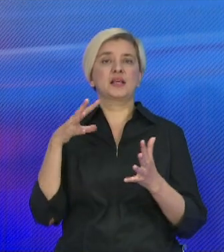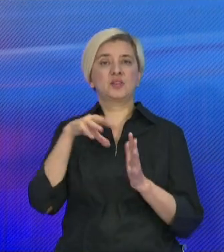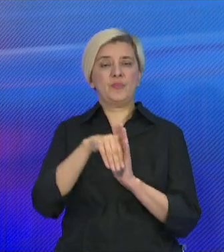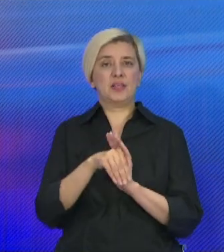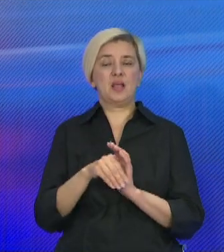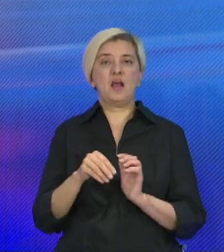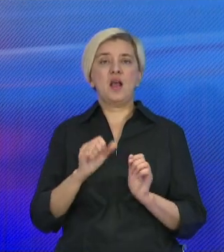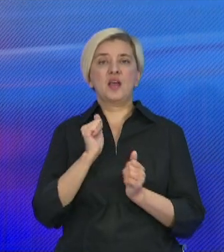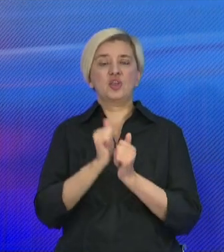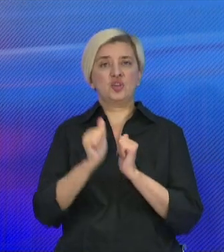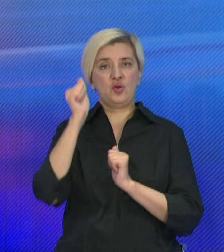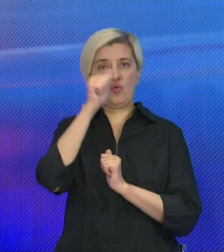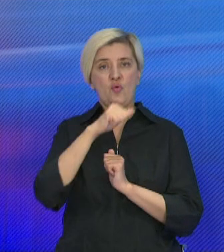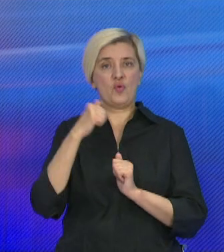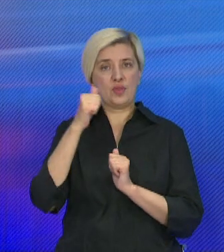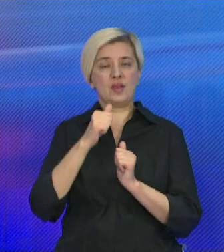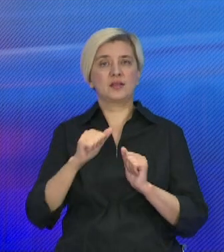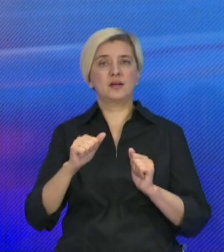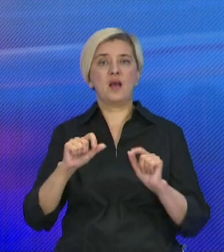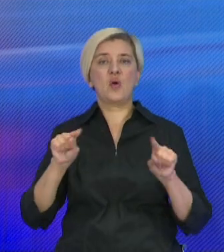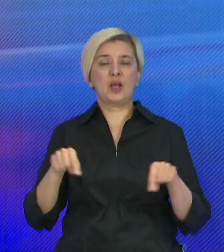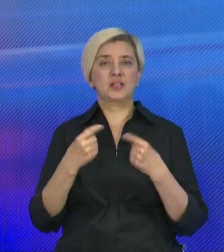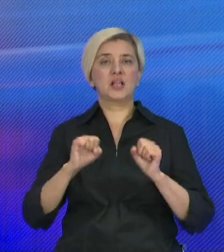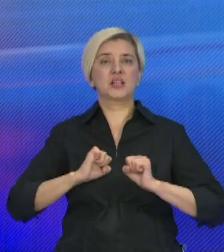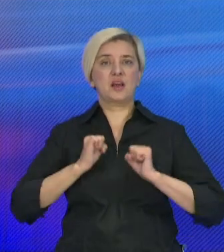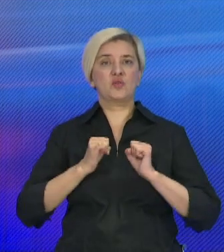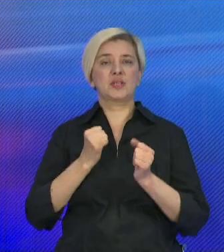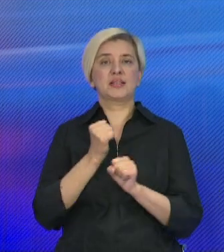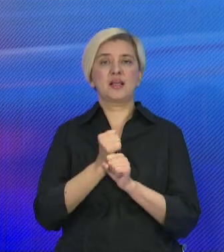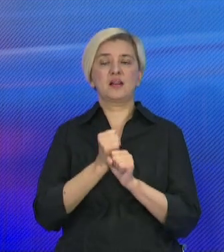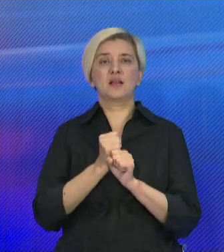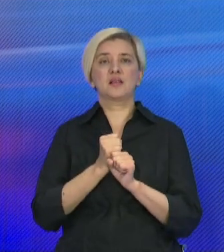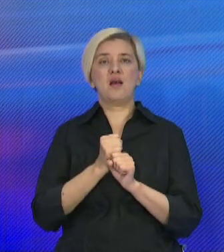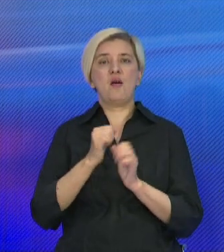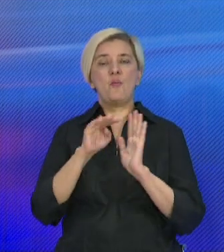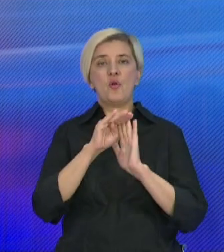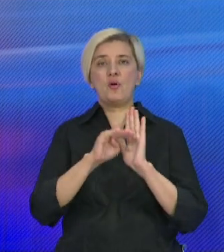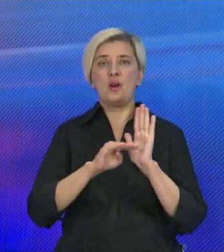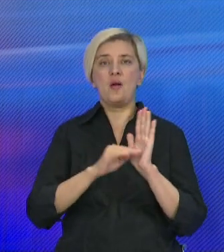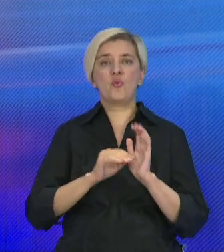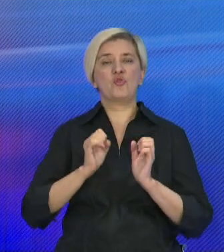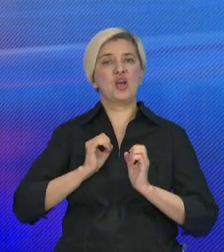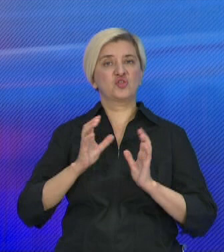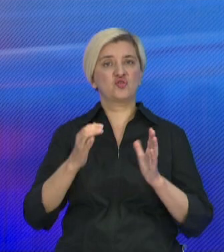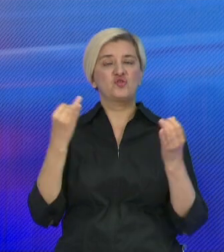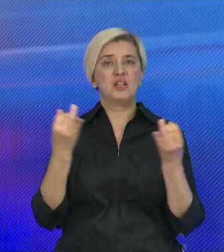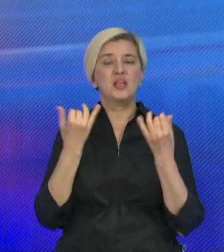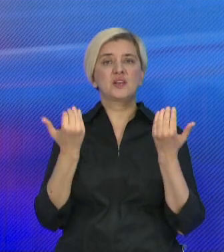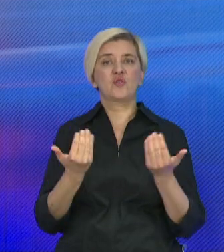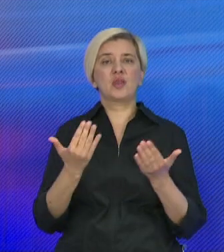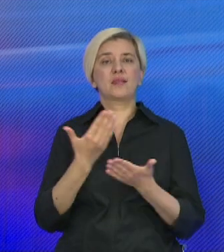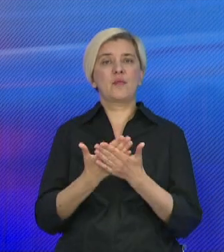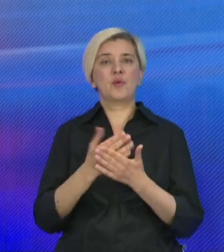стараются сделать и образовательную программу насыщенной и интересной. Сегодня, например, внимание